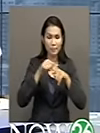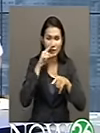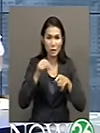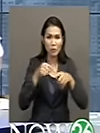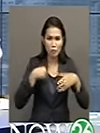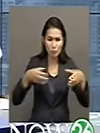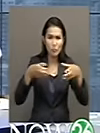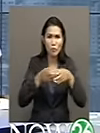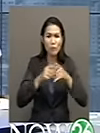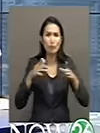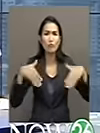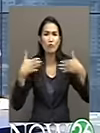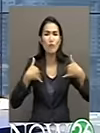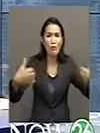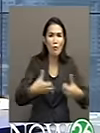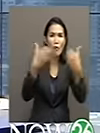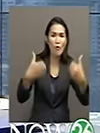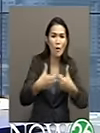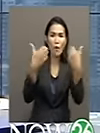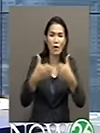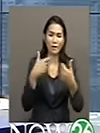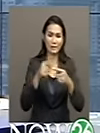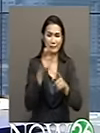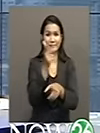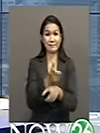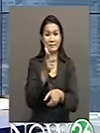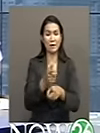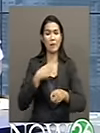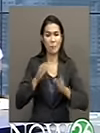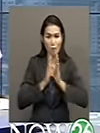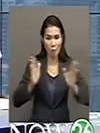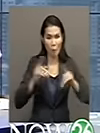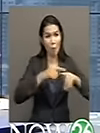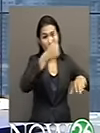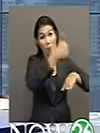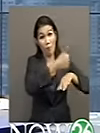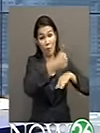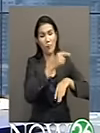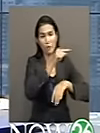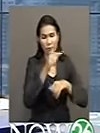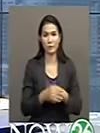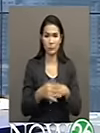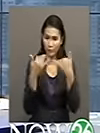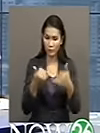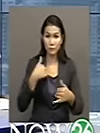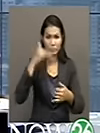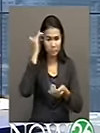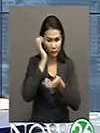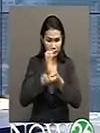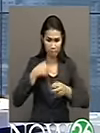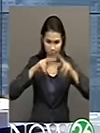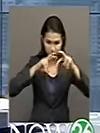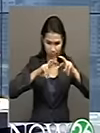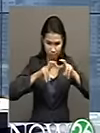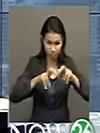ติดที่เขาใหญ่นะครับเป็นงานปาร์ตี้เลี้ยงขอบคุณเอเย่นรายย่อยวันนี้ตำรวจขยายผลเพิ่มเติมนะ